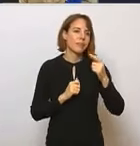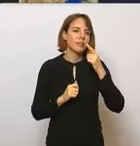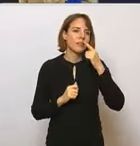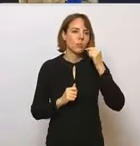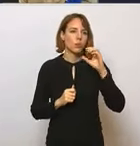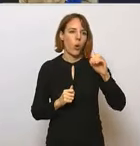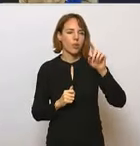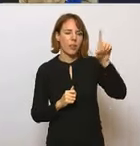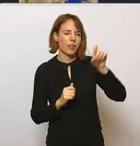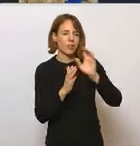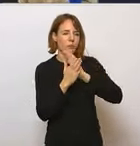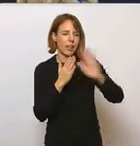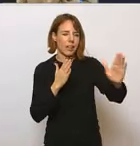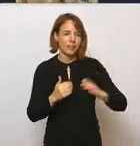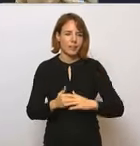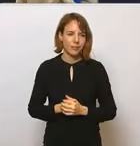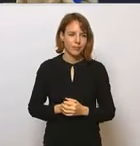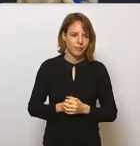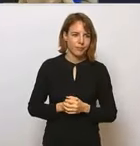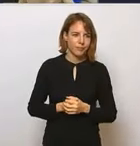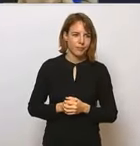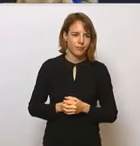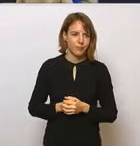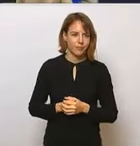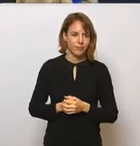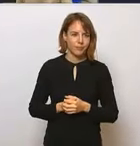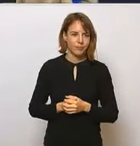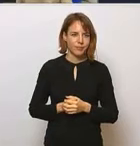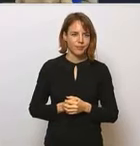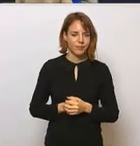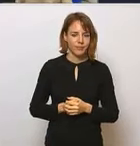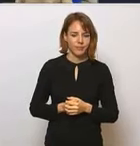pense. Margrethe ?